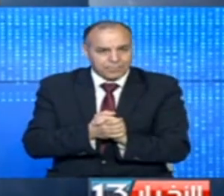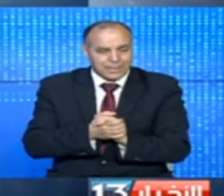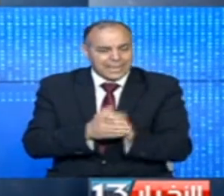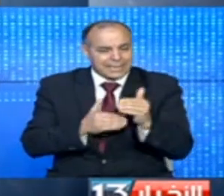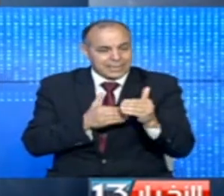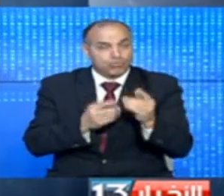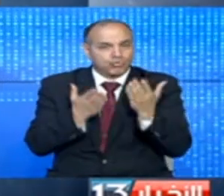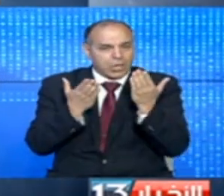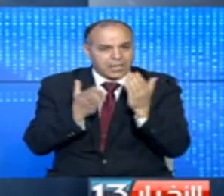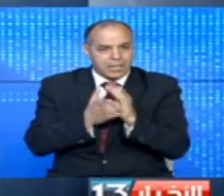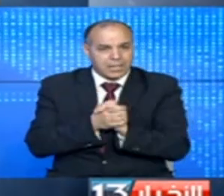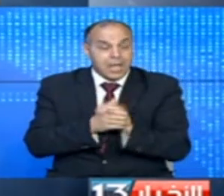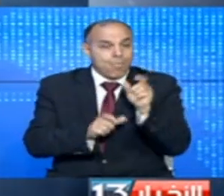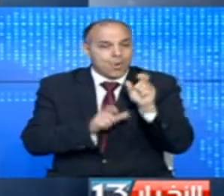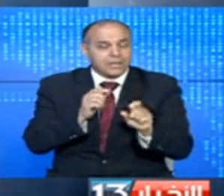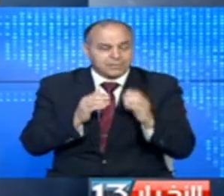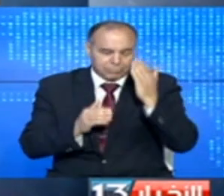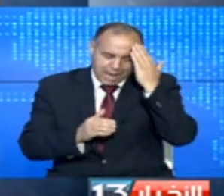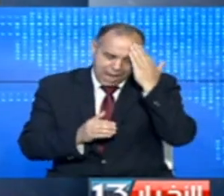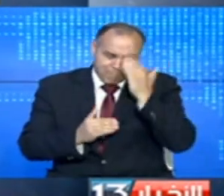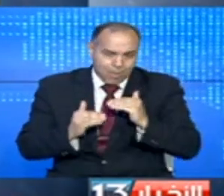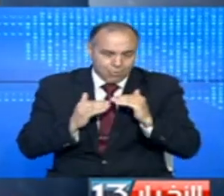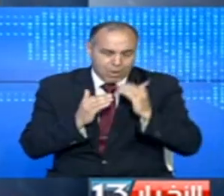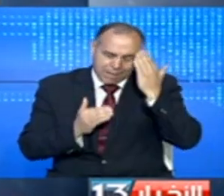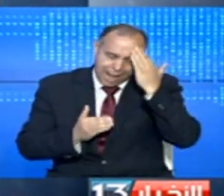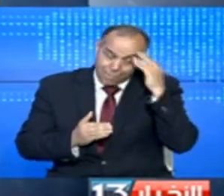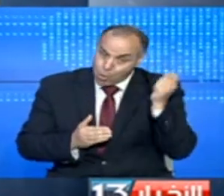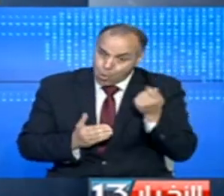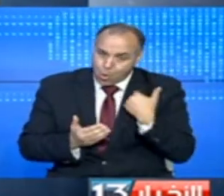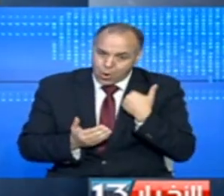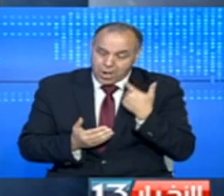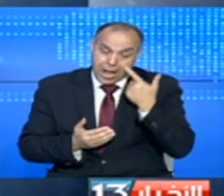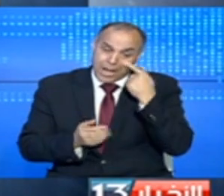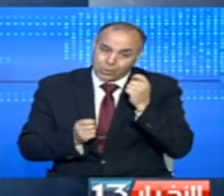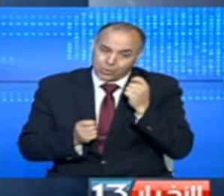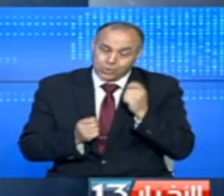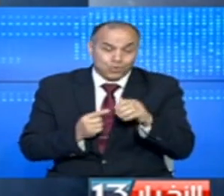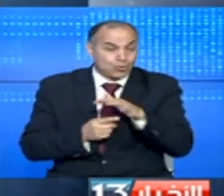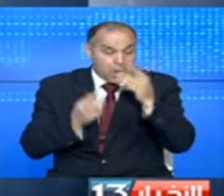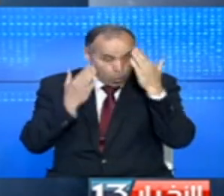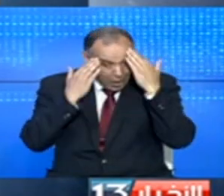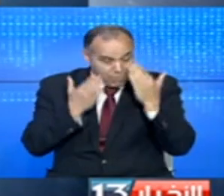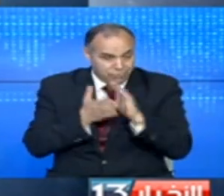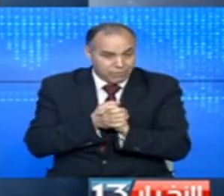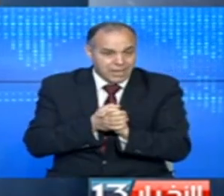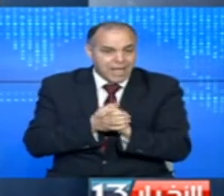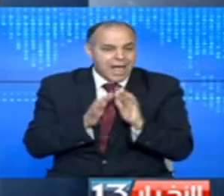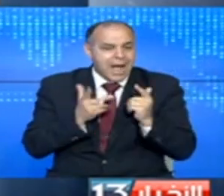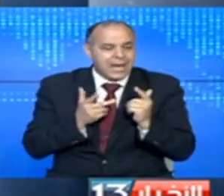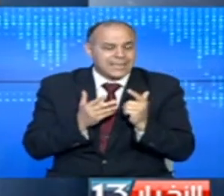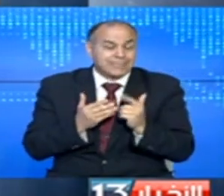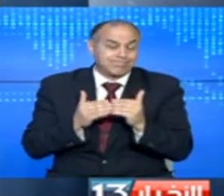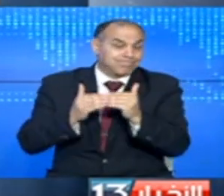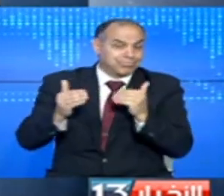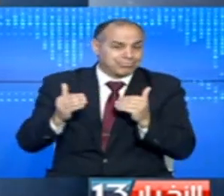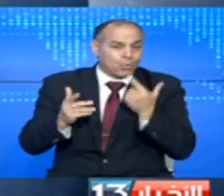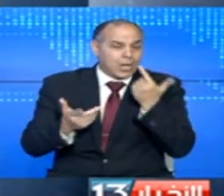القليلة القادمة المواطنين يكونوا في مستوى وعي وفي مستوى تنظيم اجتماعي يخولنا باش نتفاداو